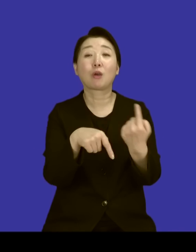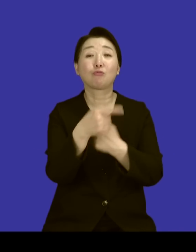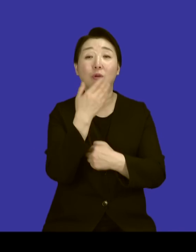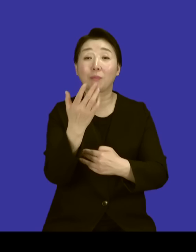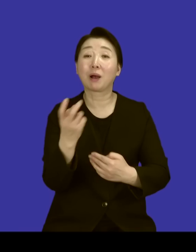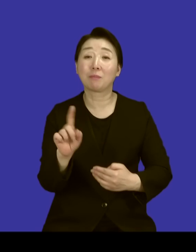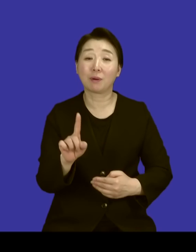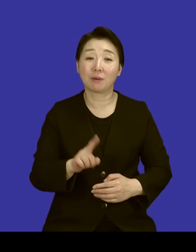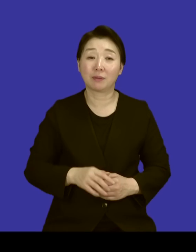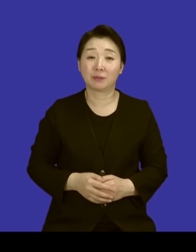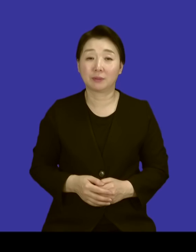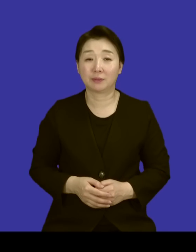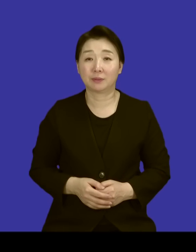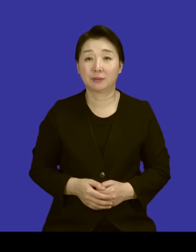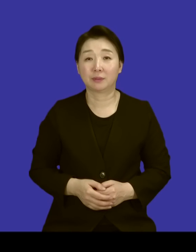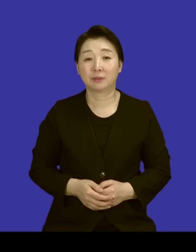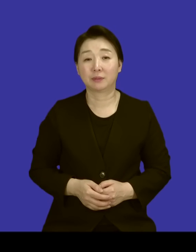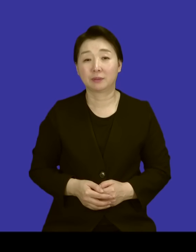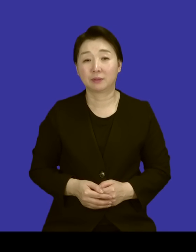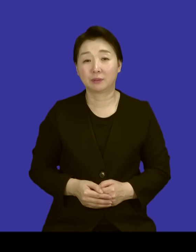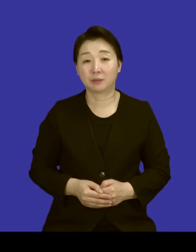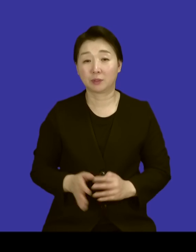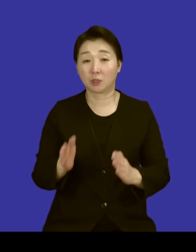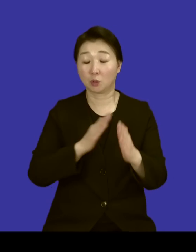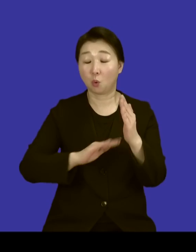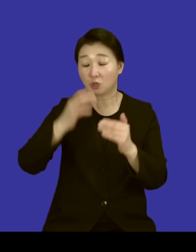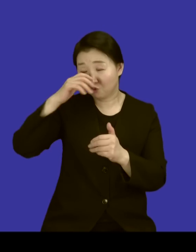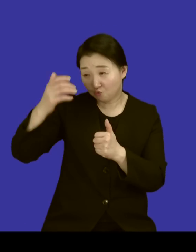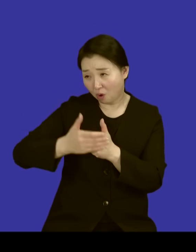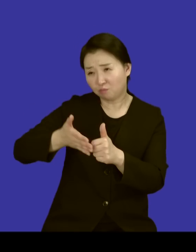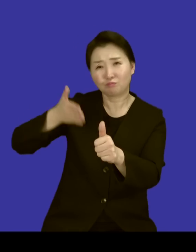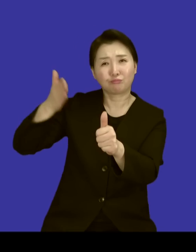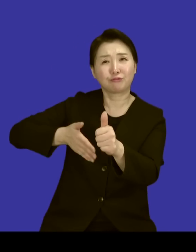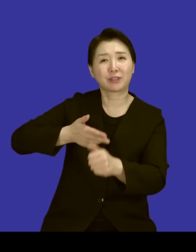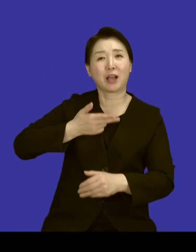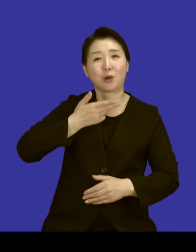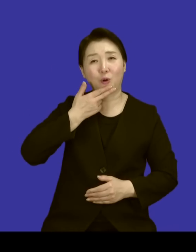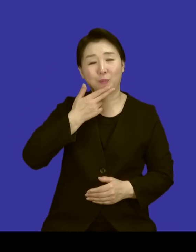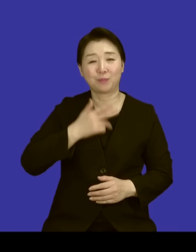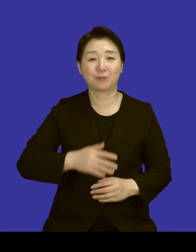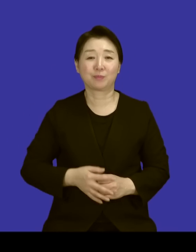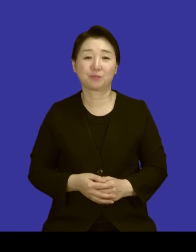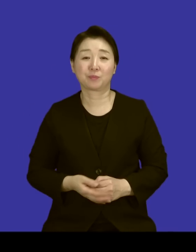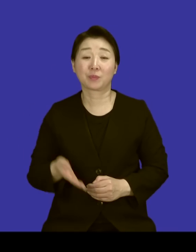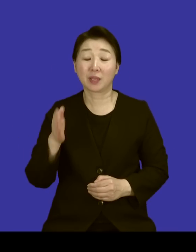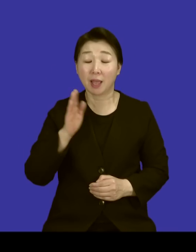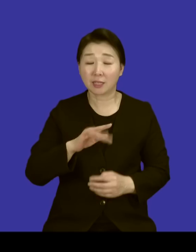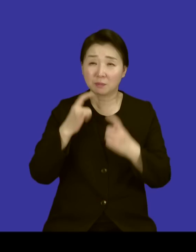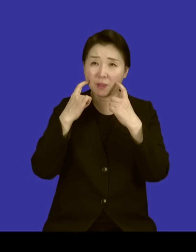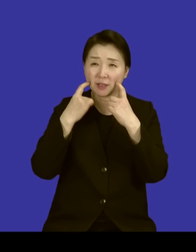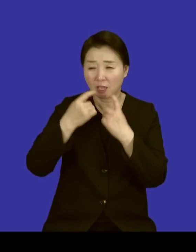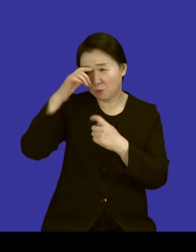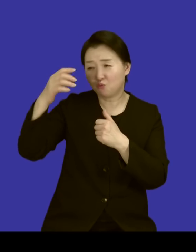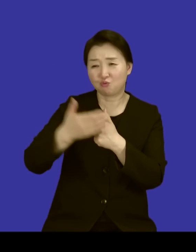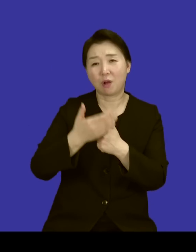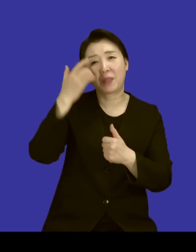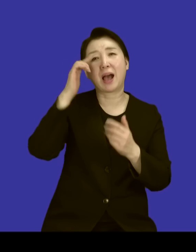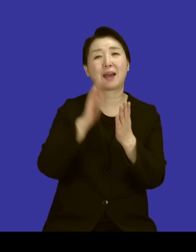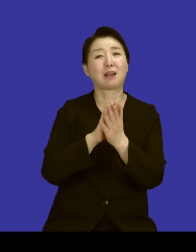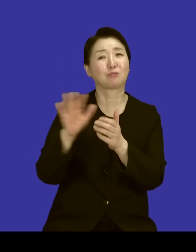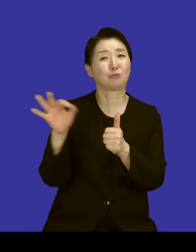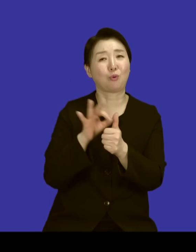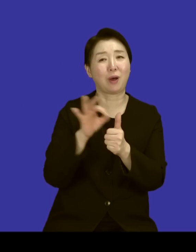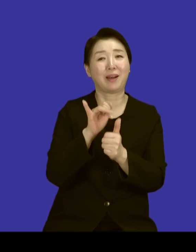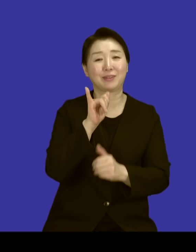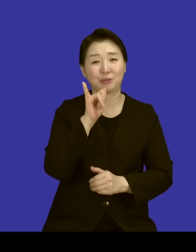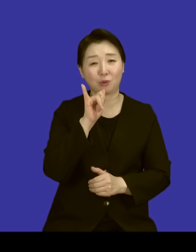되나요? 좀 이따가 저희는 그 공개적으로 후원 요청하지 않고 예. 그래도 이제 후원하시는 분들이 계셔요. 그냥 알아서 네. 몇 분이. 예.